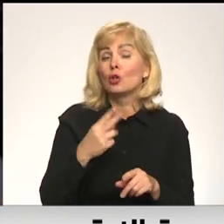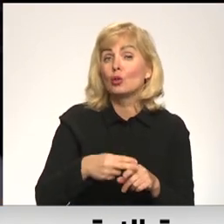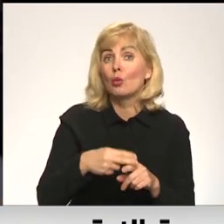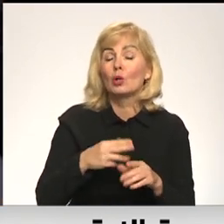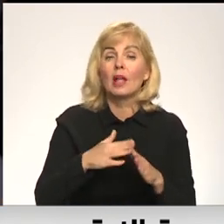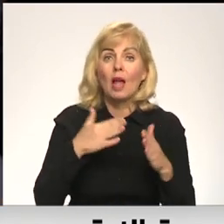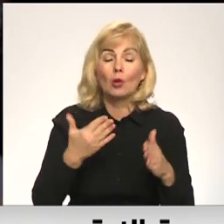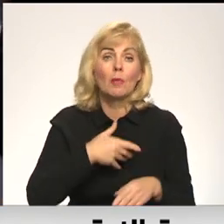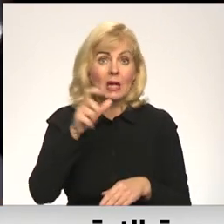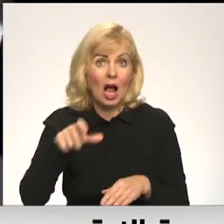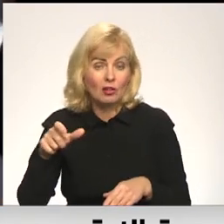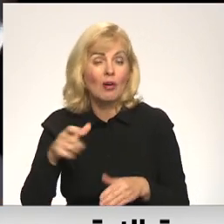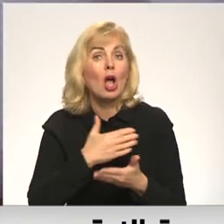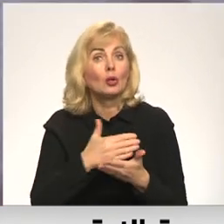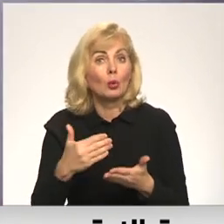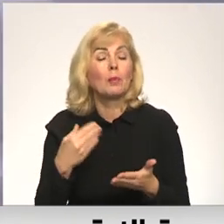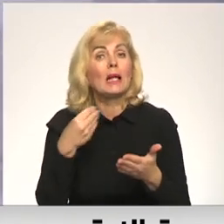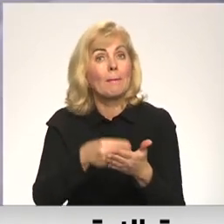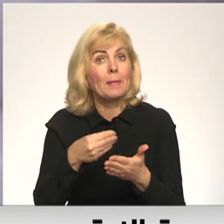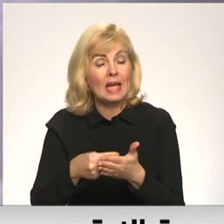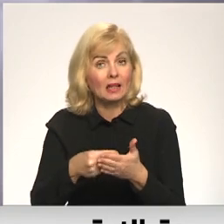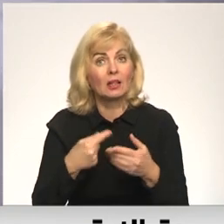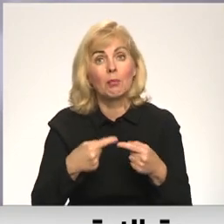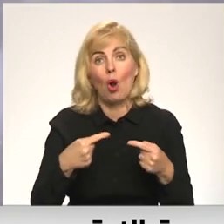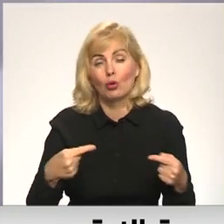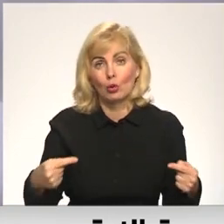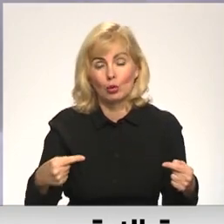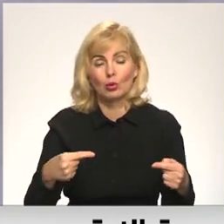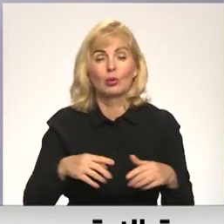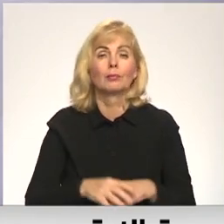iedzīvotāju produktus turpina iegādāties. Zāndozo balod Māris Jurgensons, Latvijas televīzija.